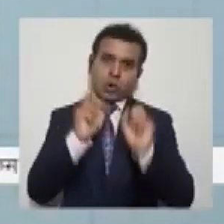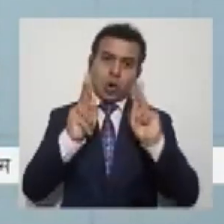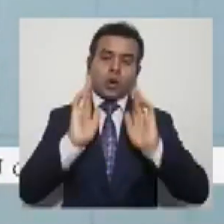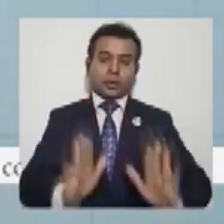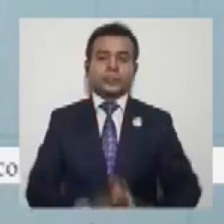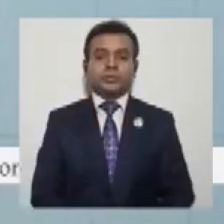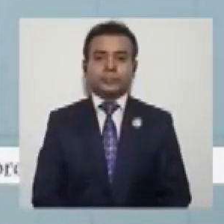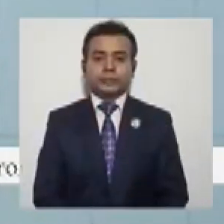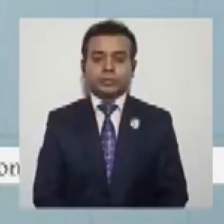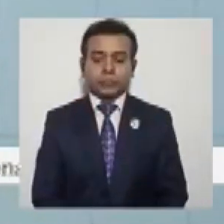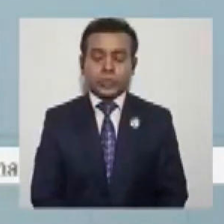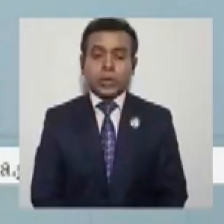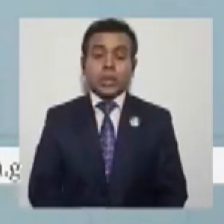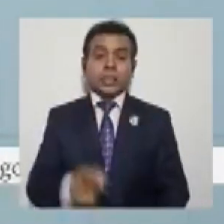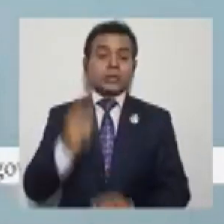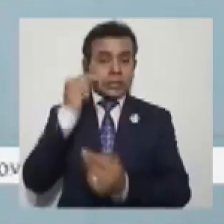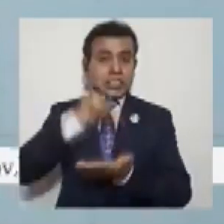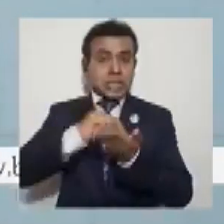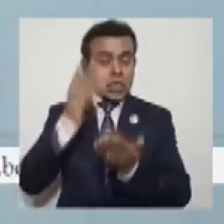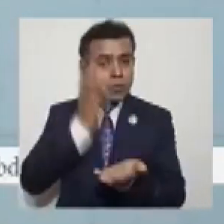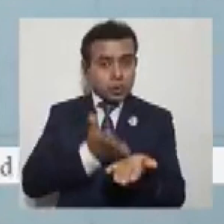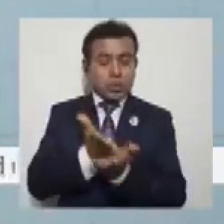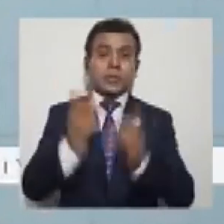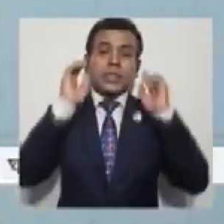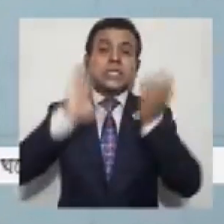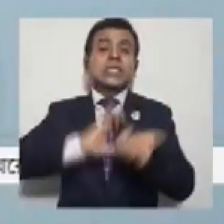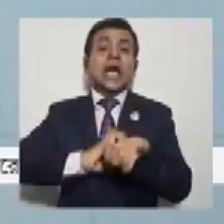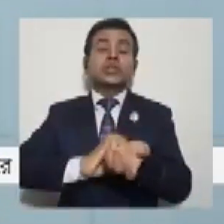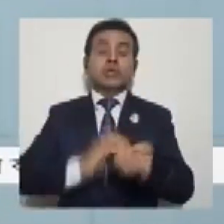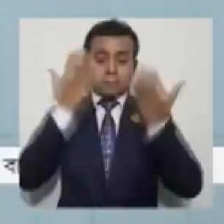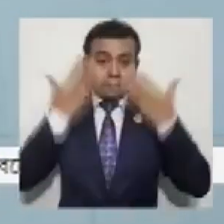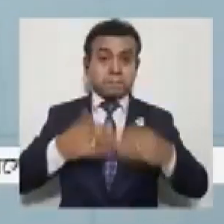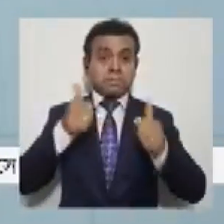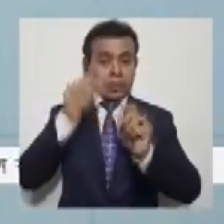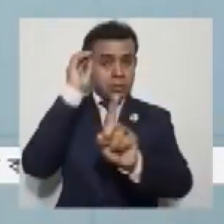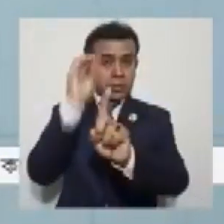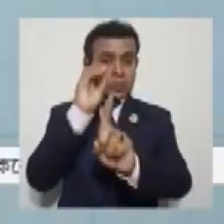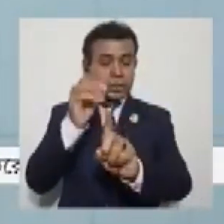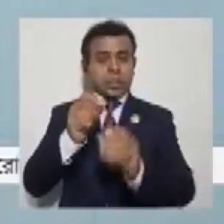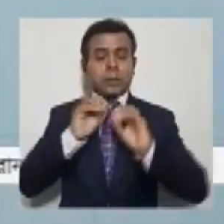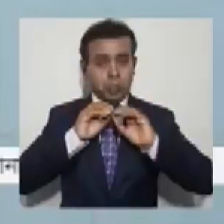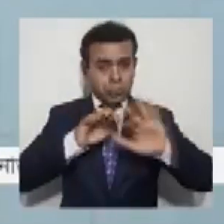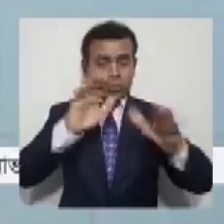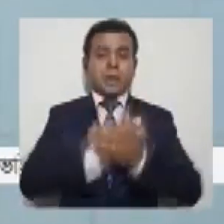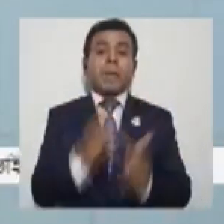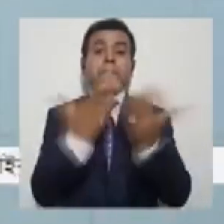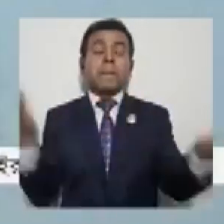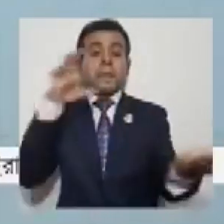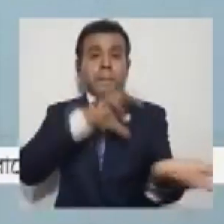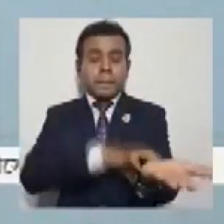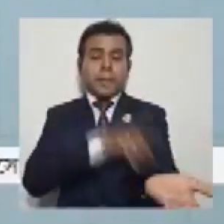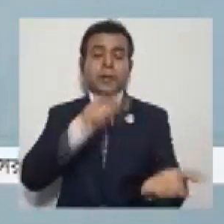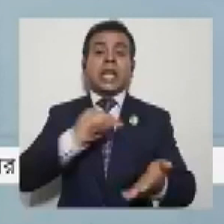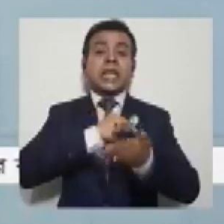বলছি, আপনারা বাড়িতে থাকুন, নিজের ঘরে থাকুন, নিজে সুস্থ থাকুন এবং আপনার পরিবারের সকল সদস্যকে সুস্থ